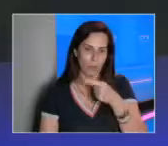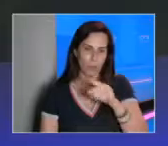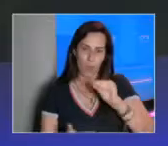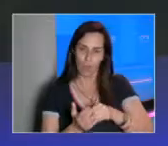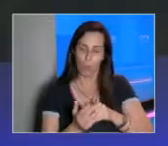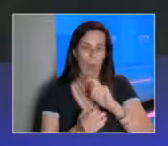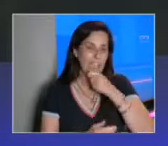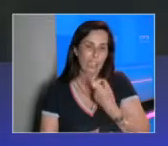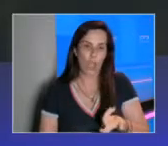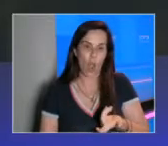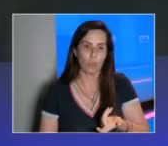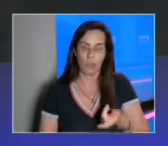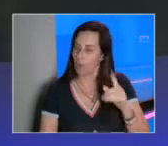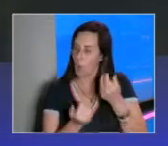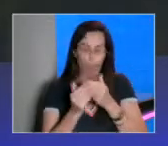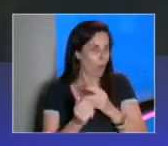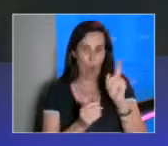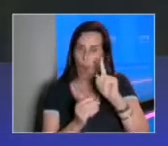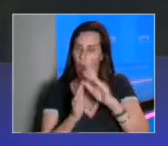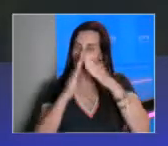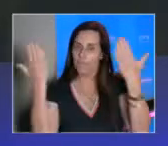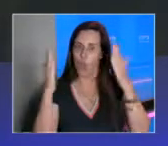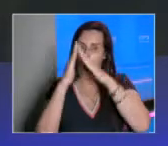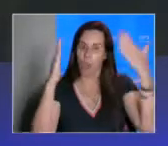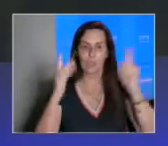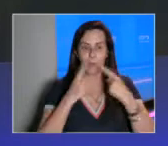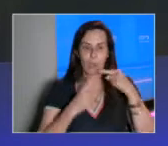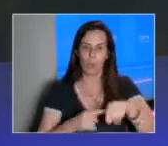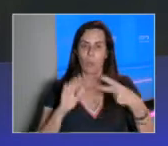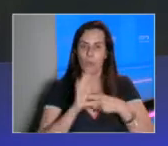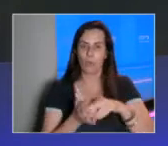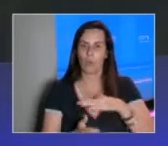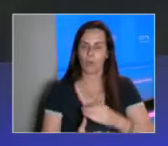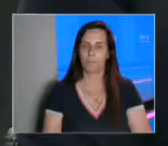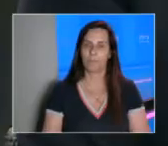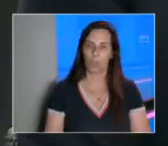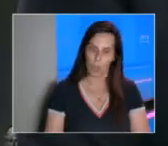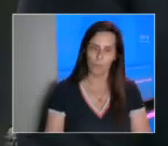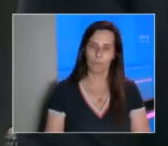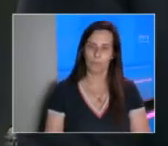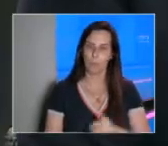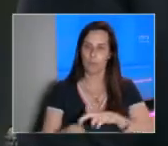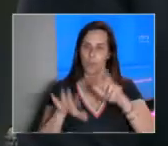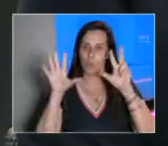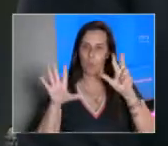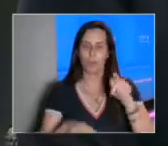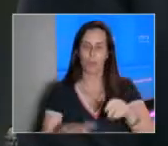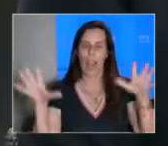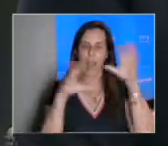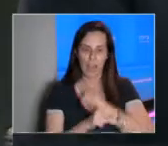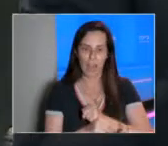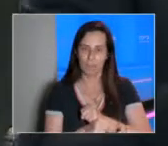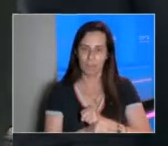שחתמו על החיסיון, ולא לפתוח את הארכיונים, אנחנו נצטרך לדון בזה היום בתוכנית שלנו. טוב, אני בשעה 8 כאמור, משכן לילה,